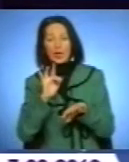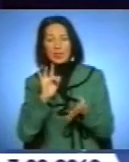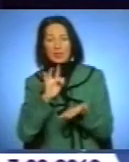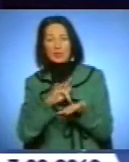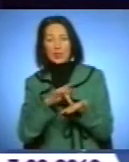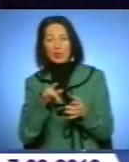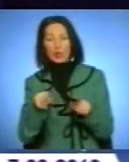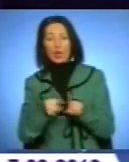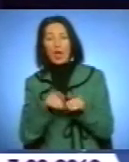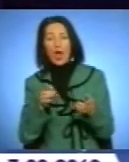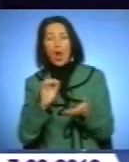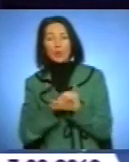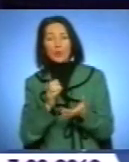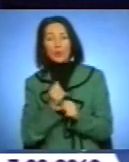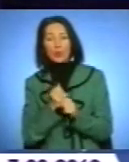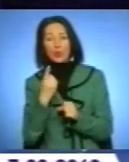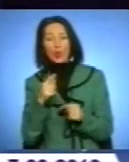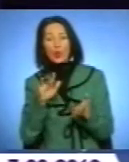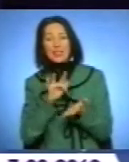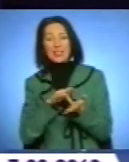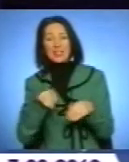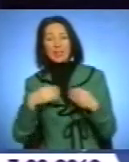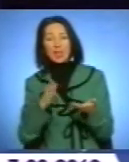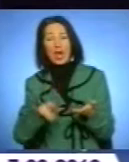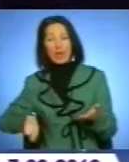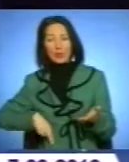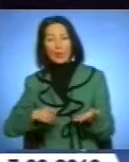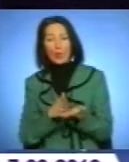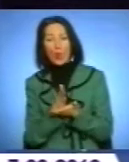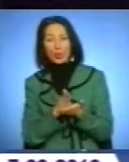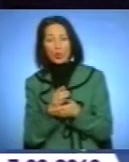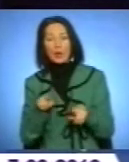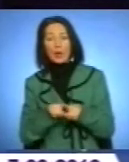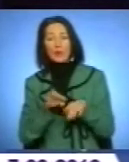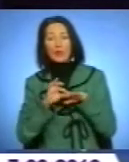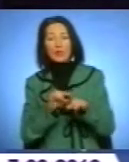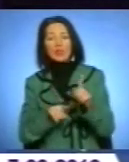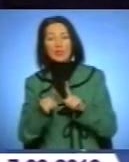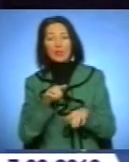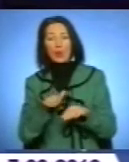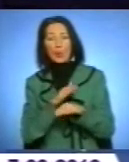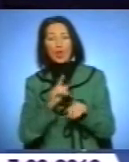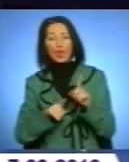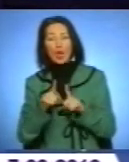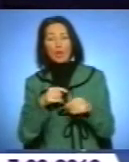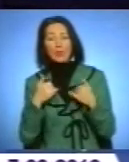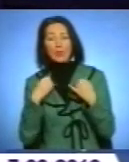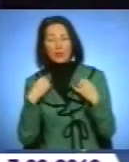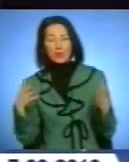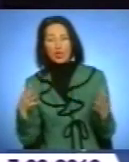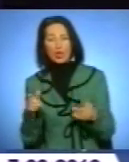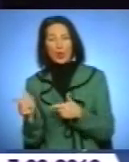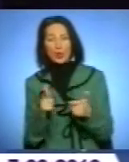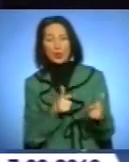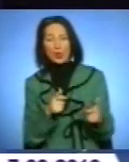надання адмінпослуг. А також провів засідання громадської гуманітарної ради, присвячене підготовці до відзначення 200-річчя від дня